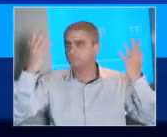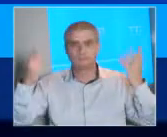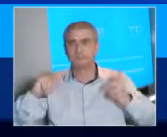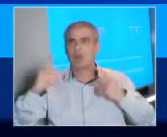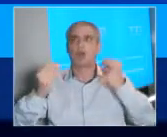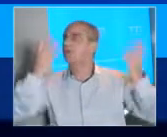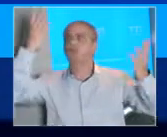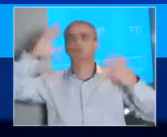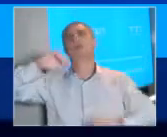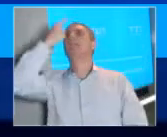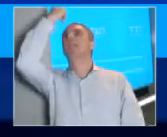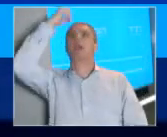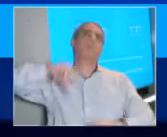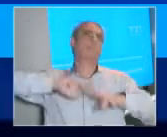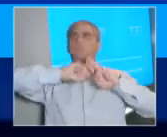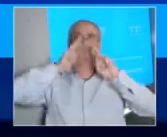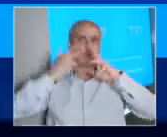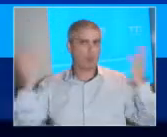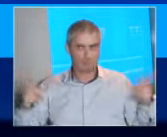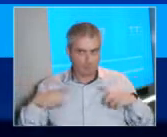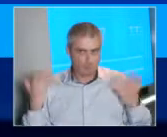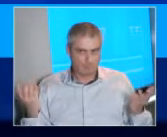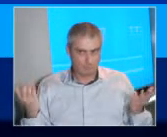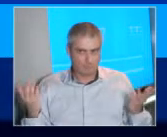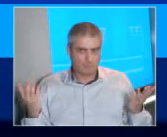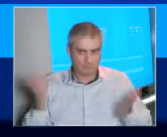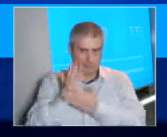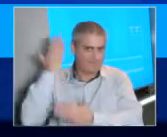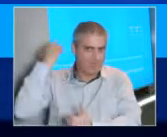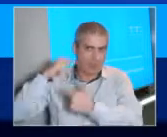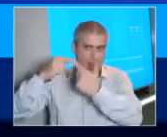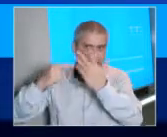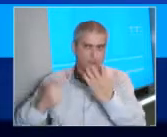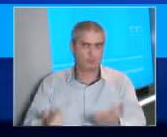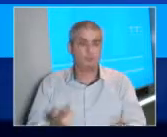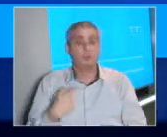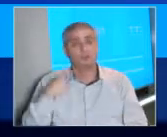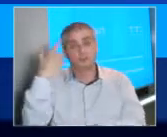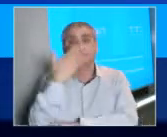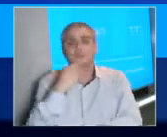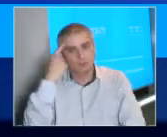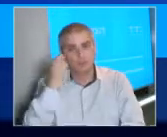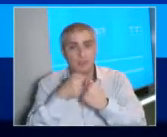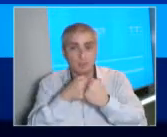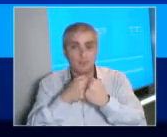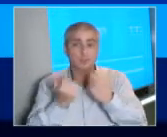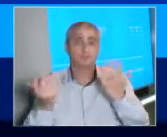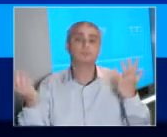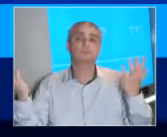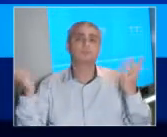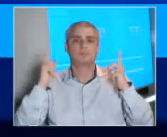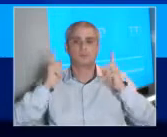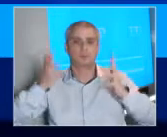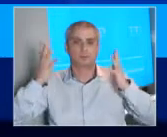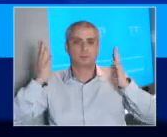לא משהו שמגלים אותו פעם ראשונה במציאות הגלובלית. אני חושב שמדינת ישראל יודעת להתמודד עם זה. רק מה? לא